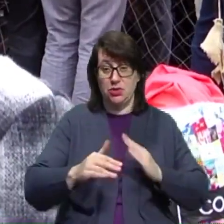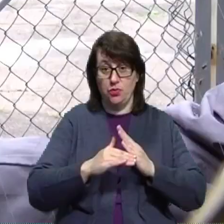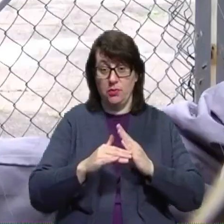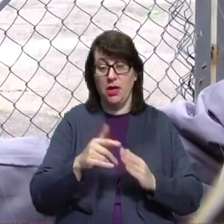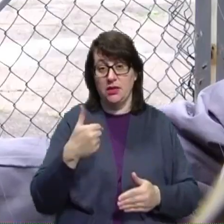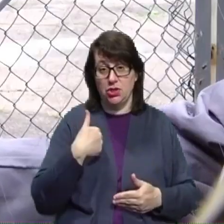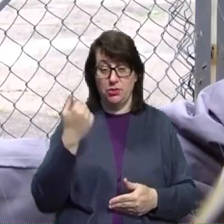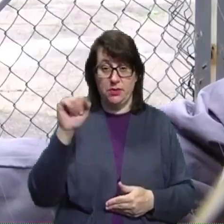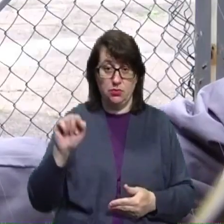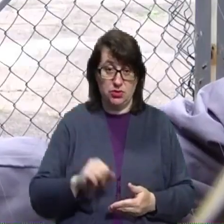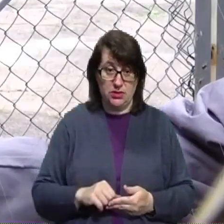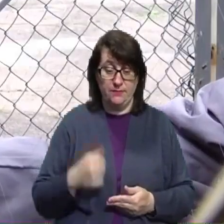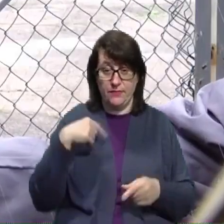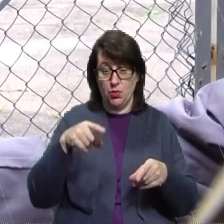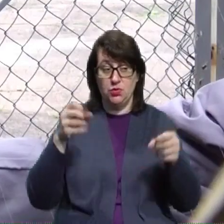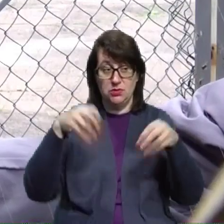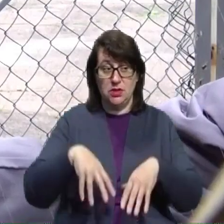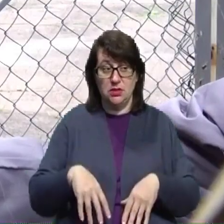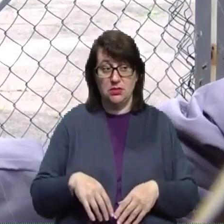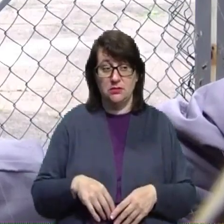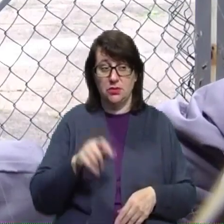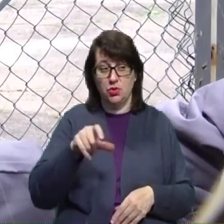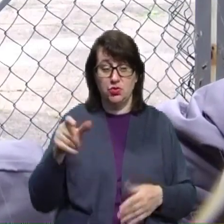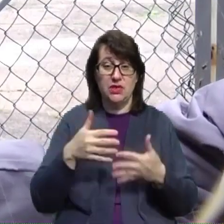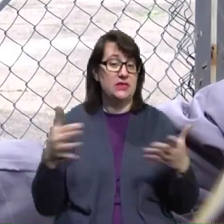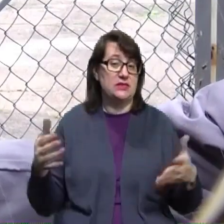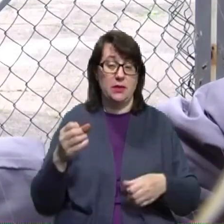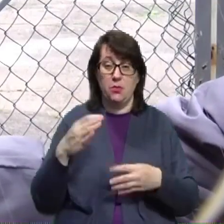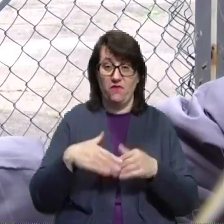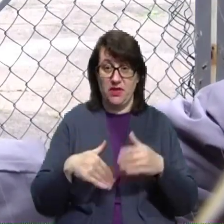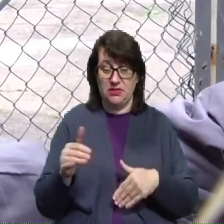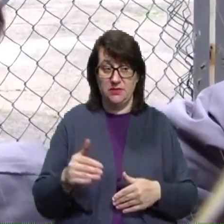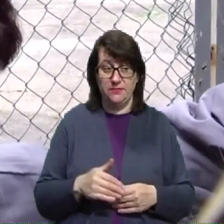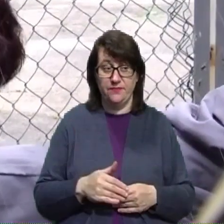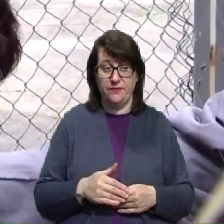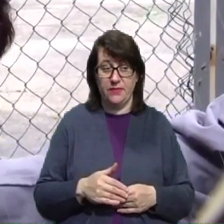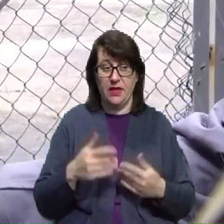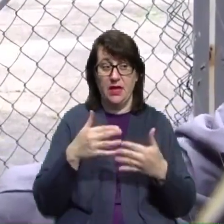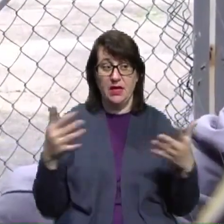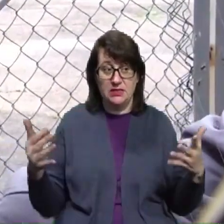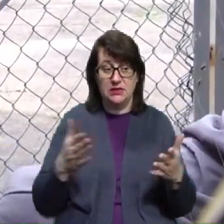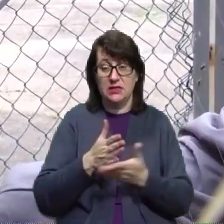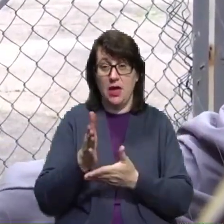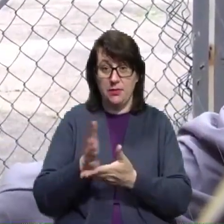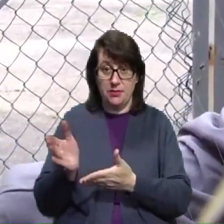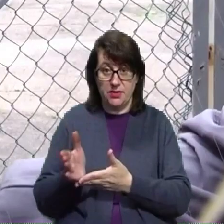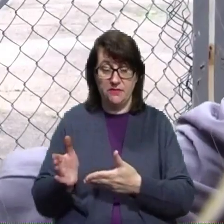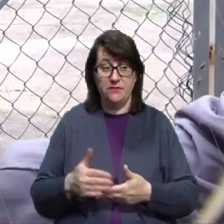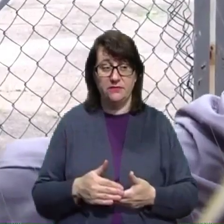перемозі. Ми тут зібралися люди різних професій, різних напрямків.